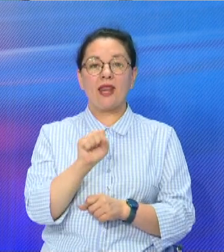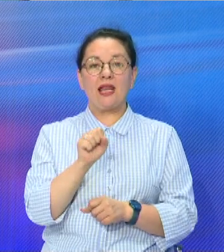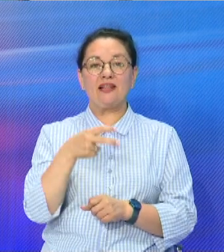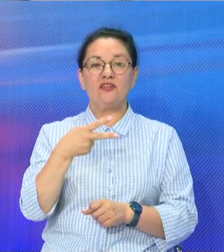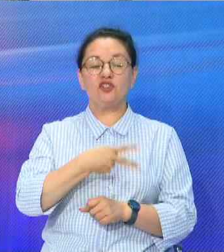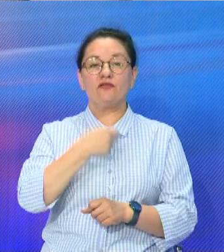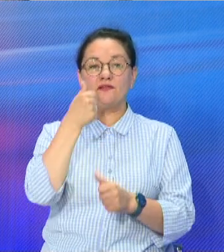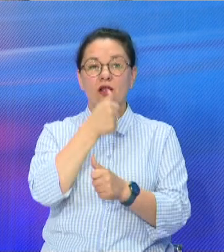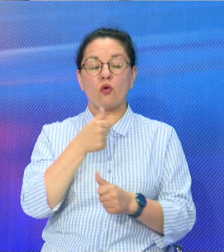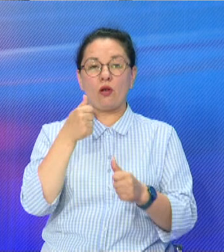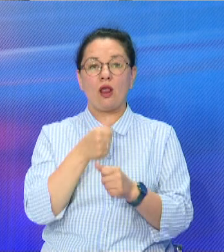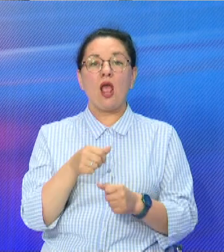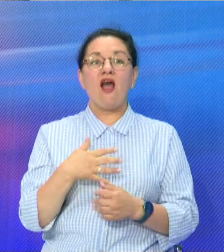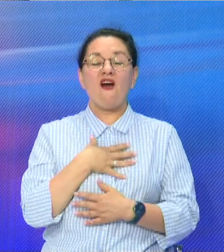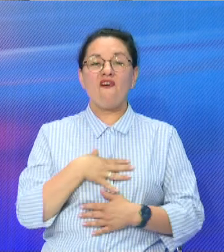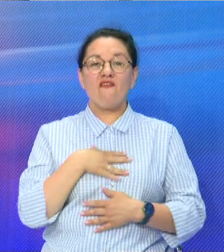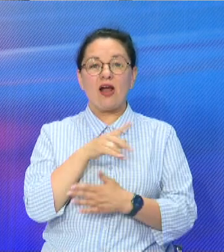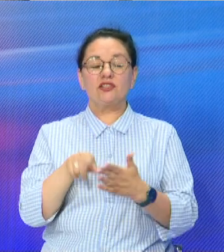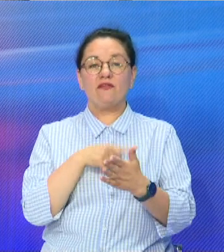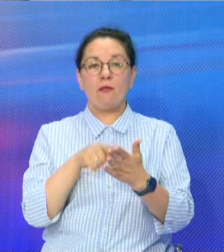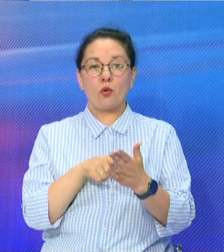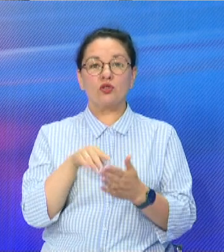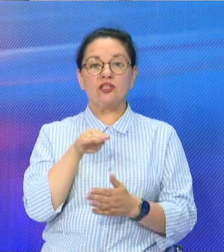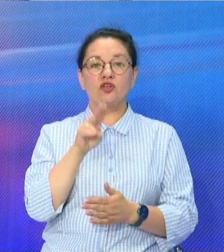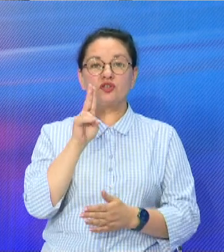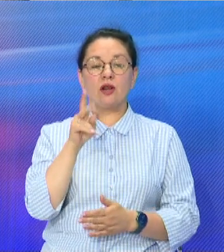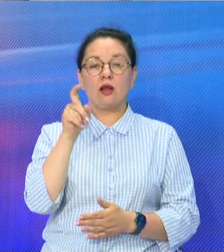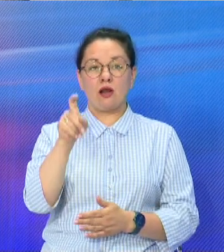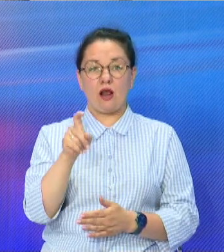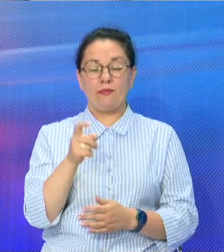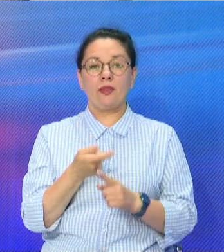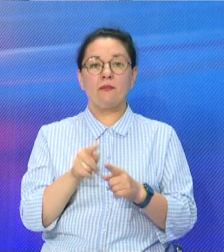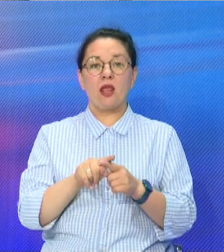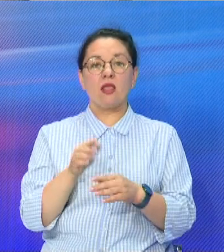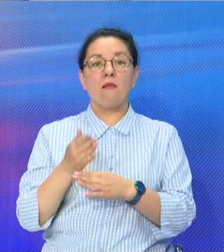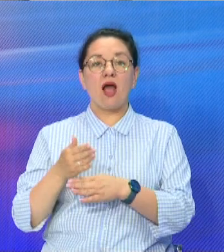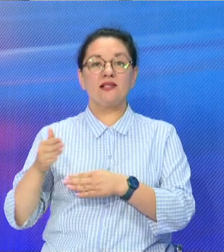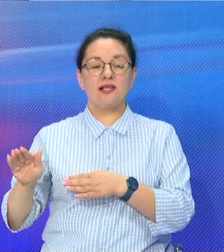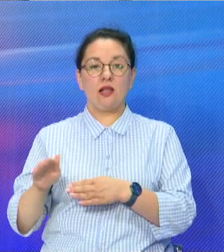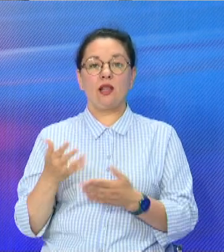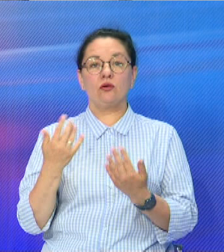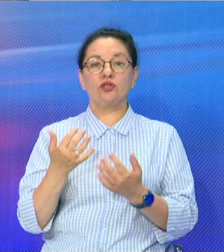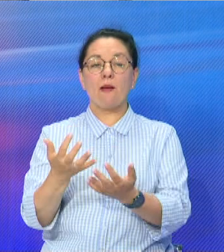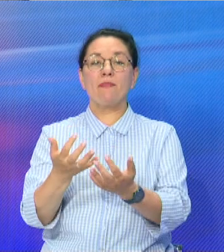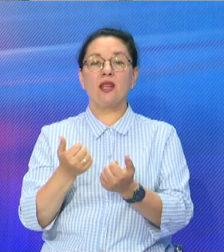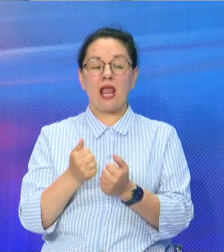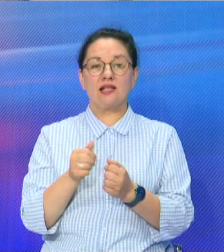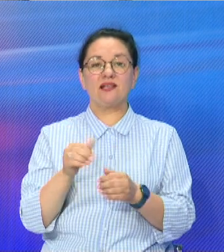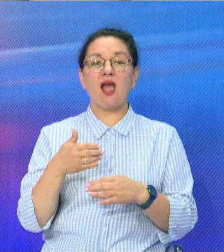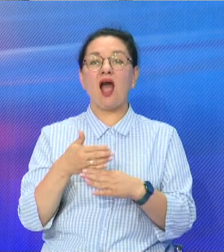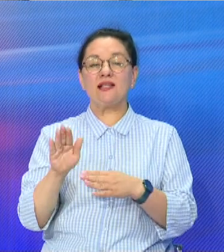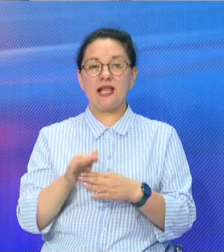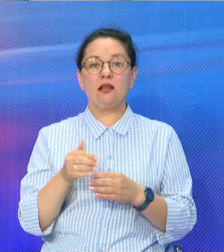по актуальным вопросам функционирования жилищно-коммунального хозяйства при этом отдельные из них требуют принять и дополнительных мер по